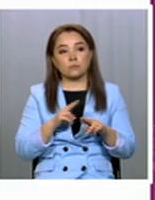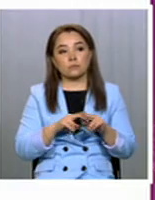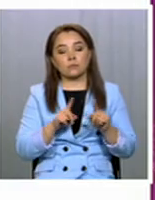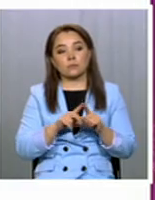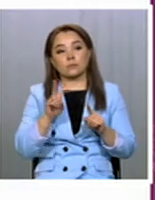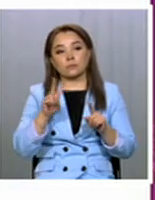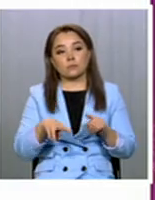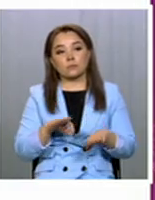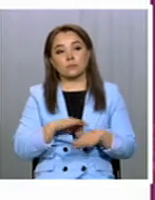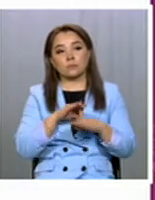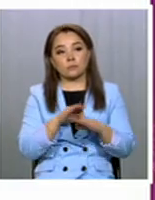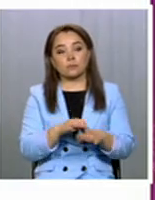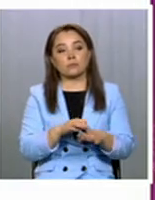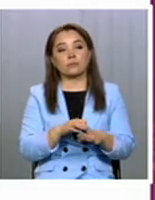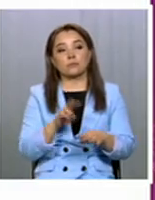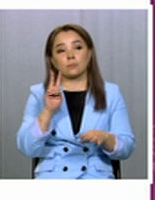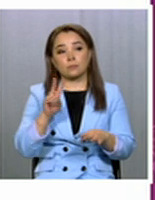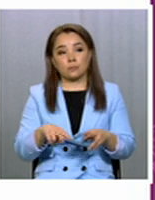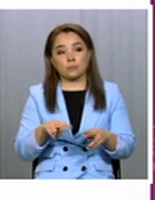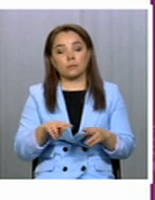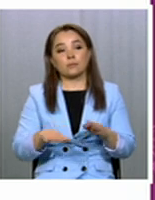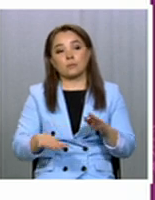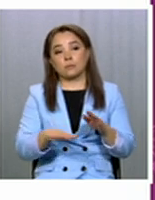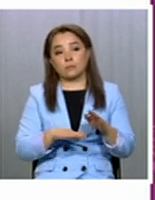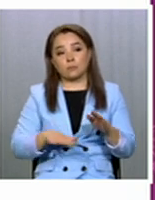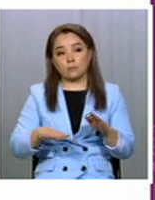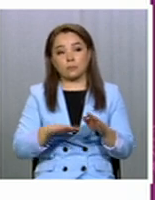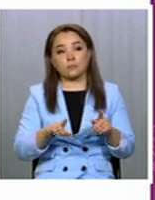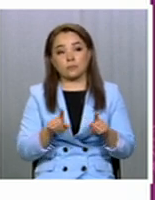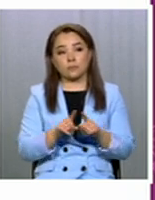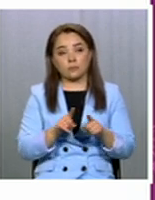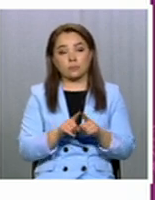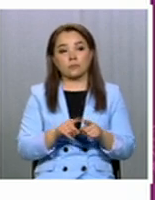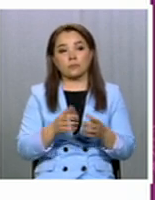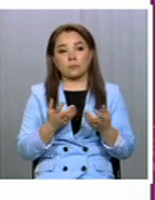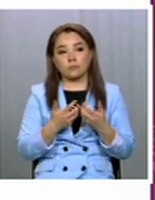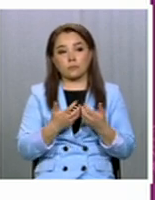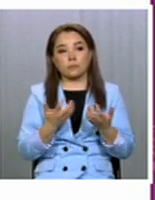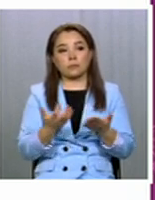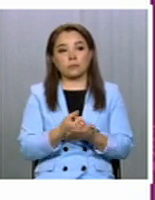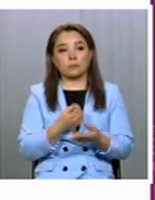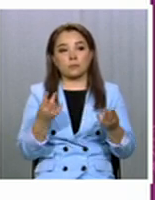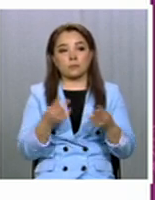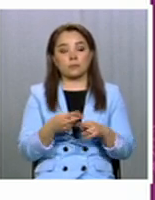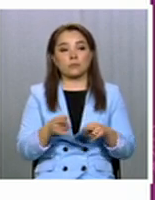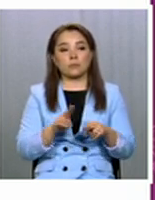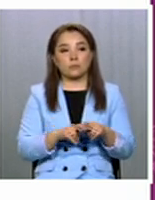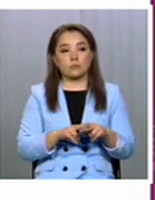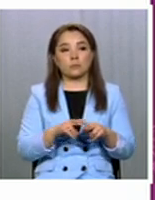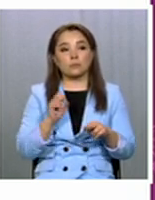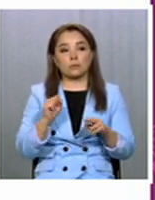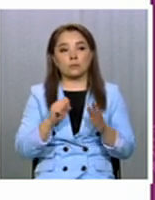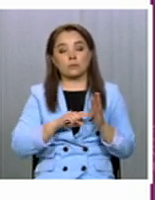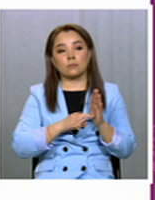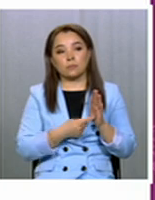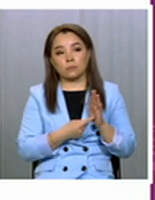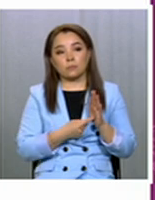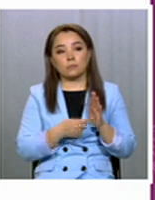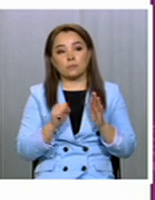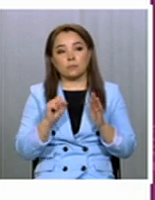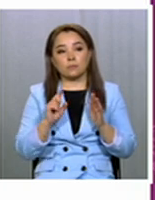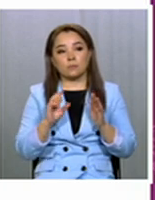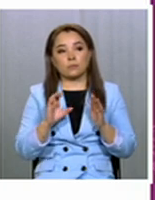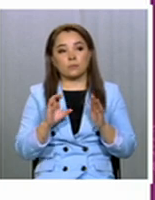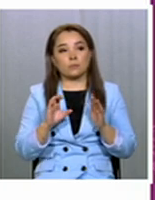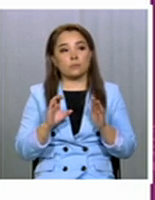жүргізсек, перпендикулярдың табанының координаттарын табу керек. Енді А нүктесінің абсциссасы 2-ге